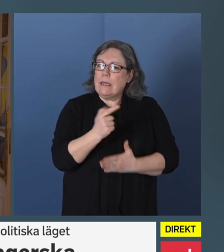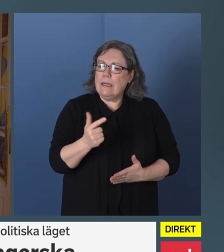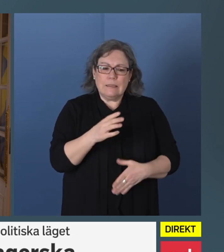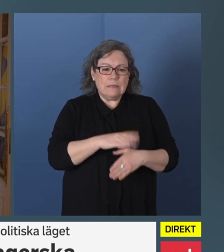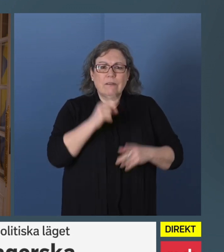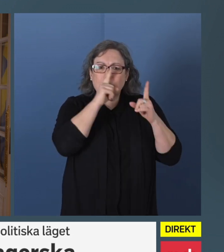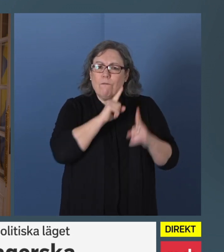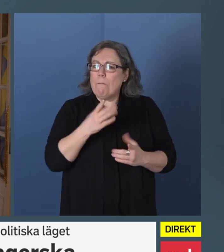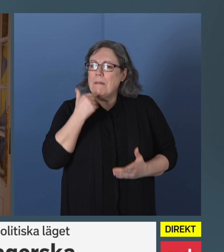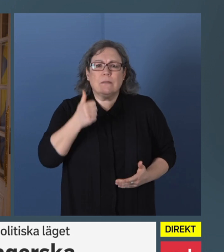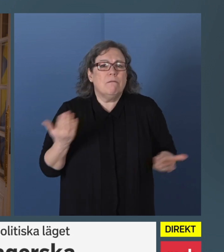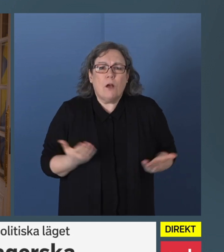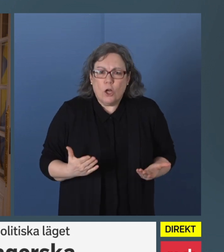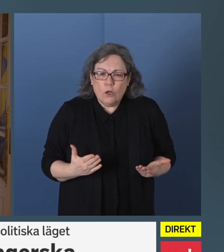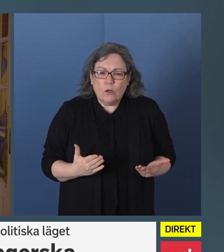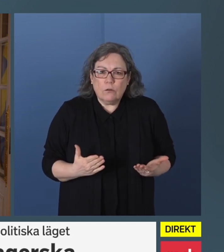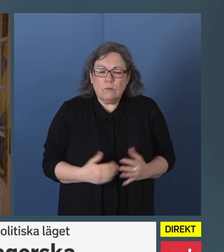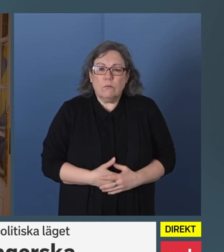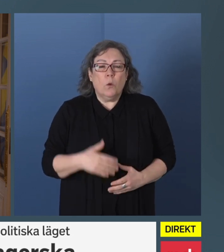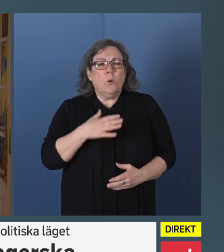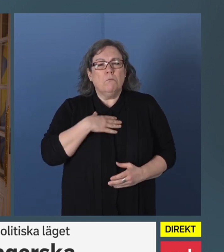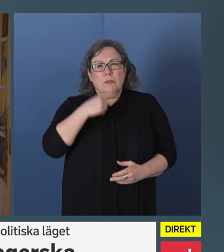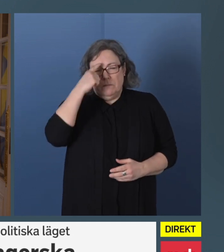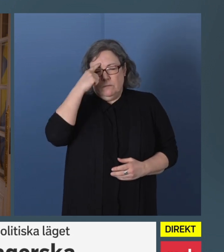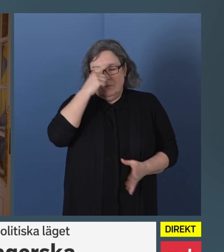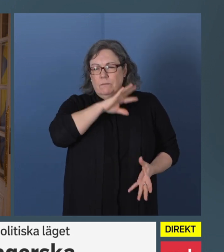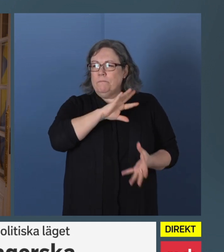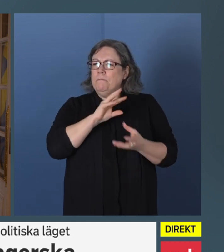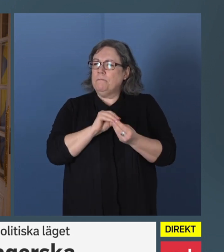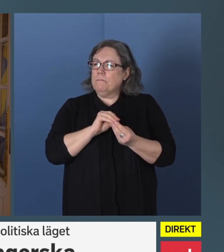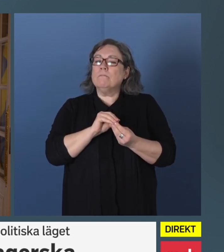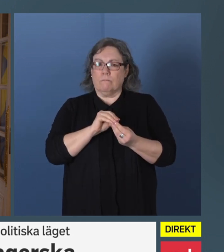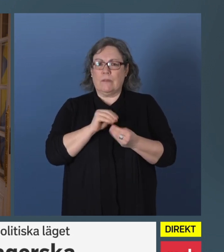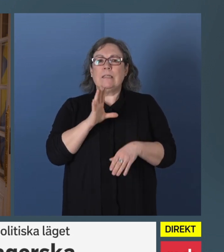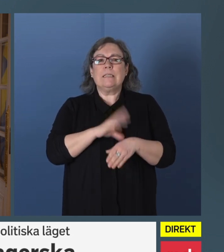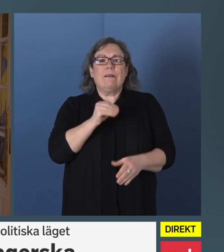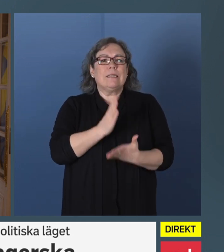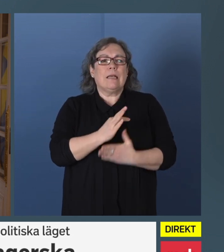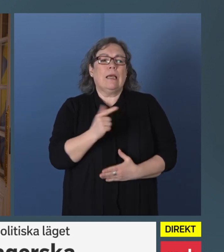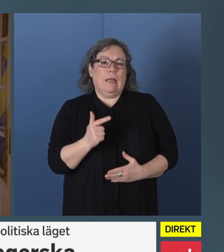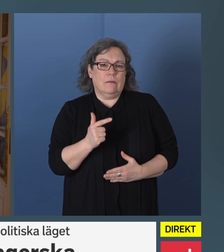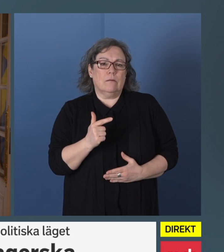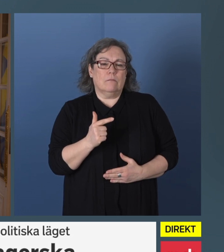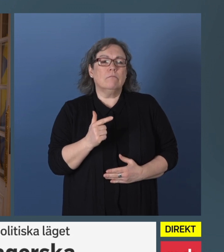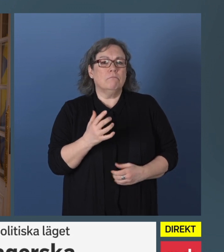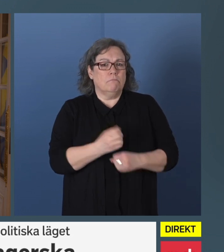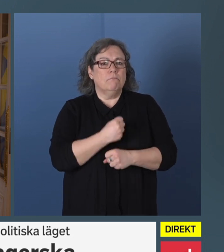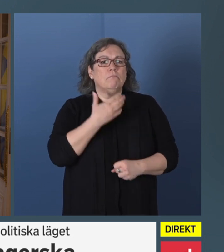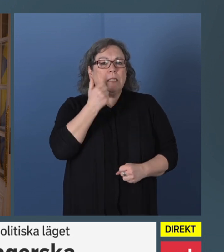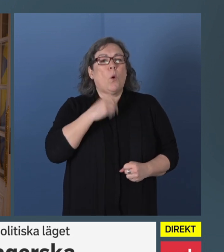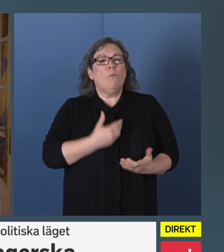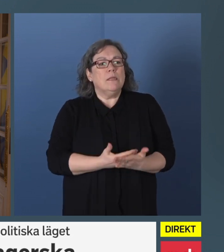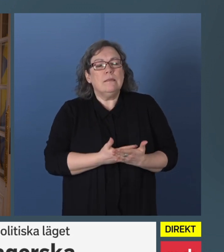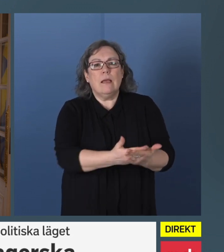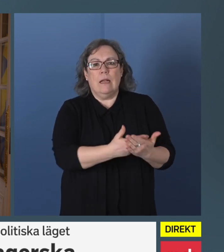folket? Och min slutsats är att svensk säkerhet tjänas bäst av att vi hjälper Ukraina